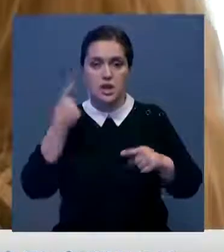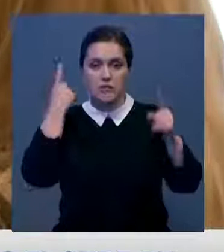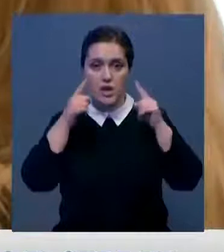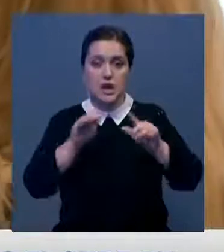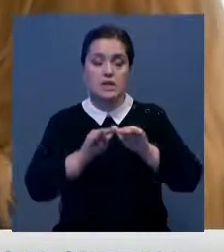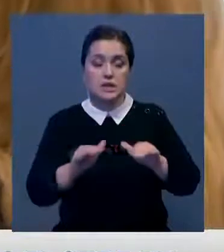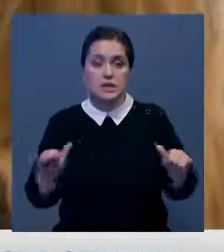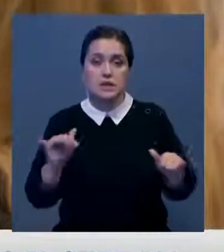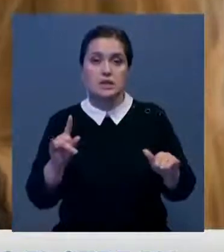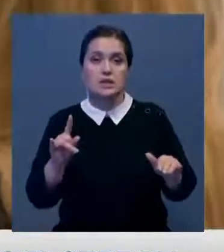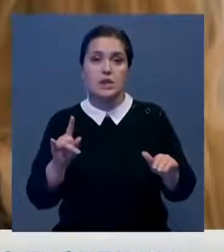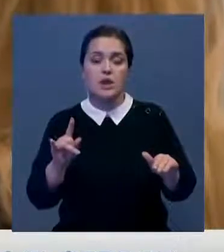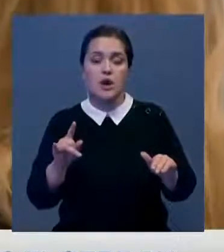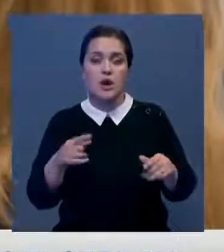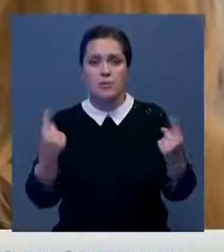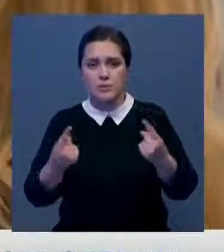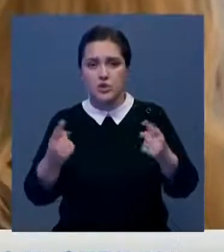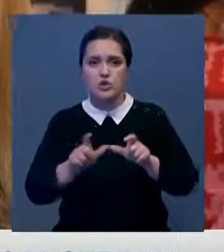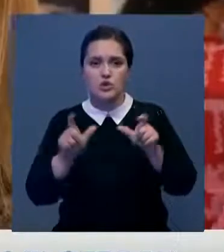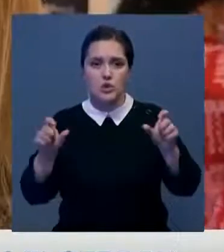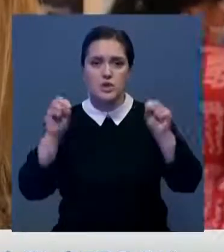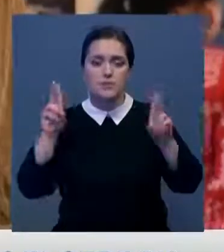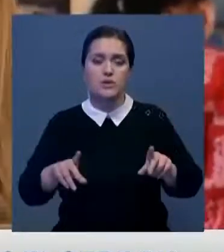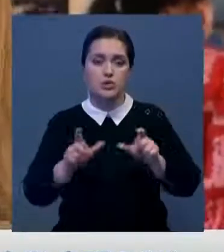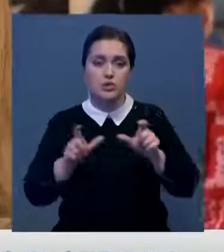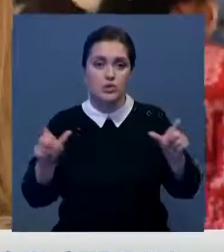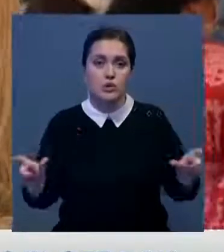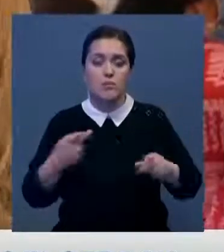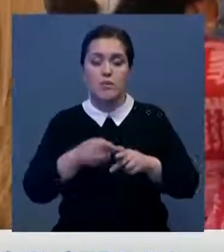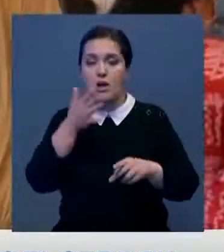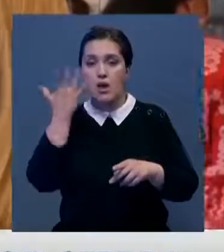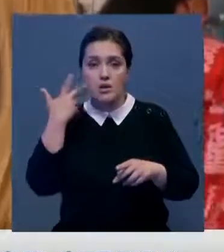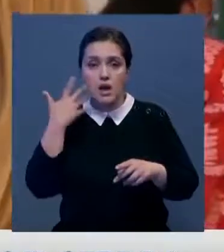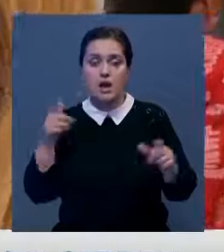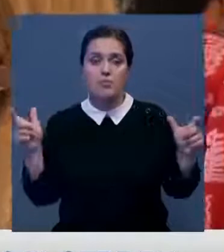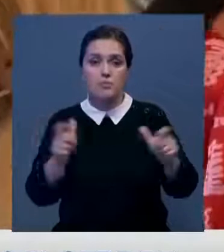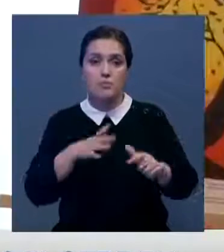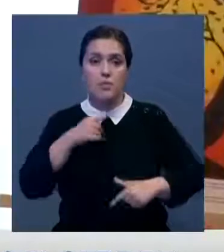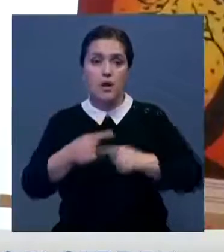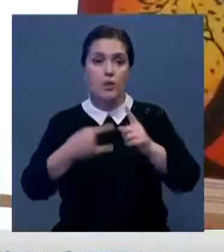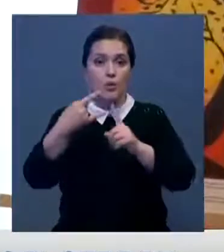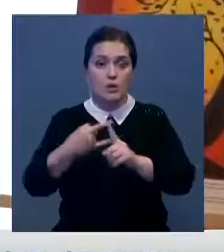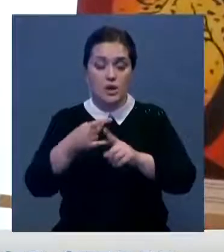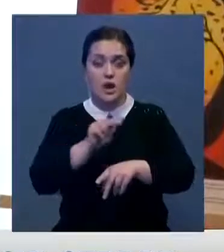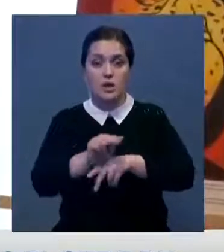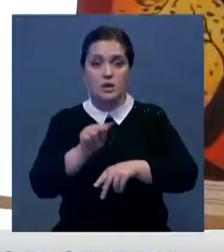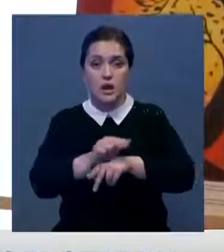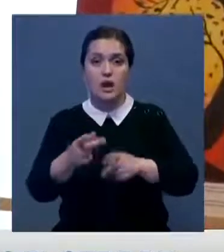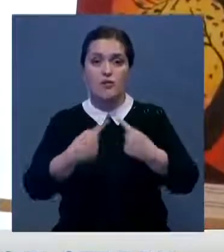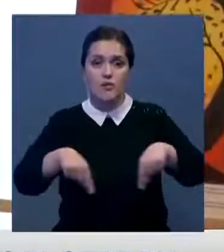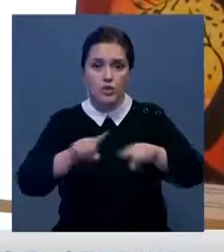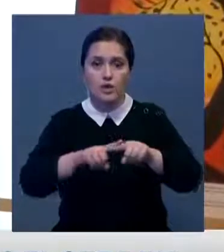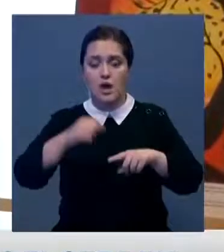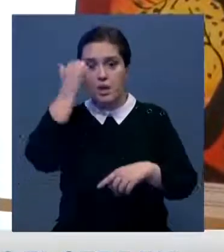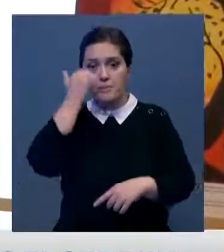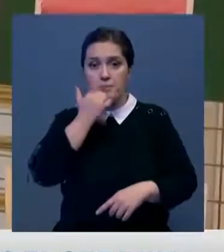из обычных школ, спецшкол и интернатов разных регионов страны в период пандемии обучались рисованию онлайн. Команде фонда «Айлаган